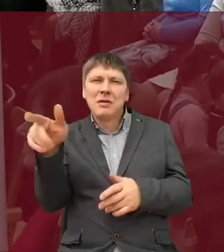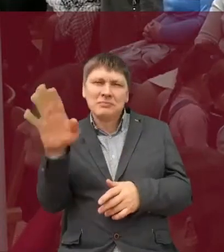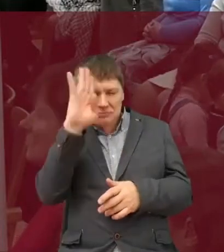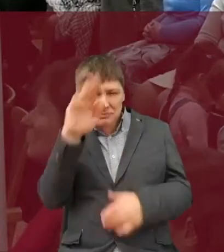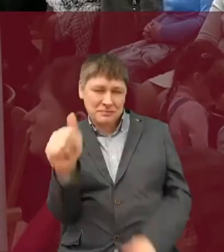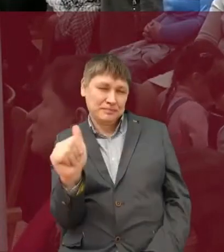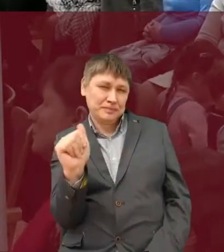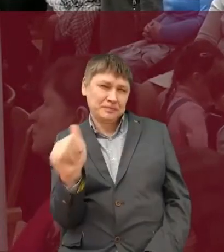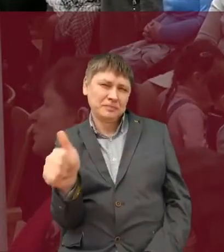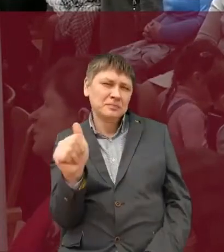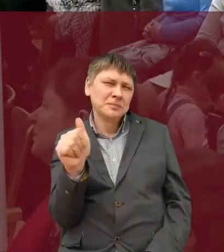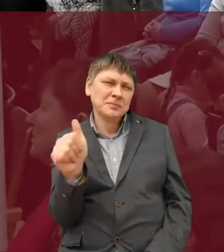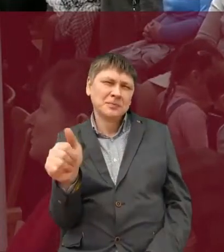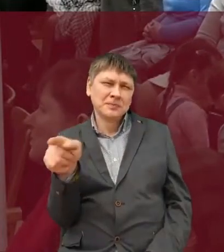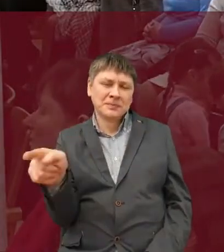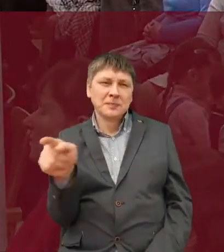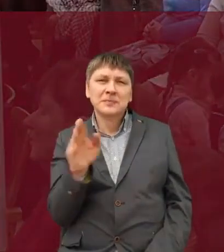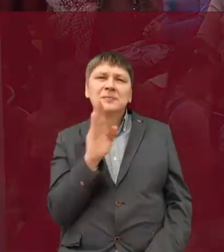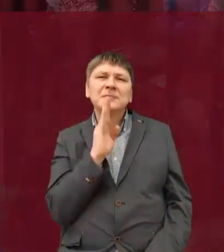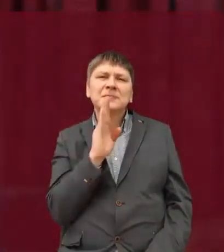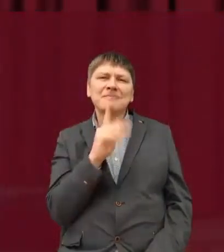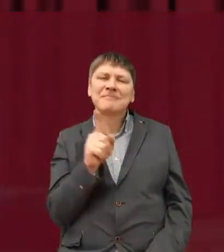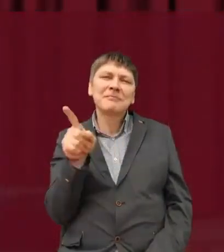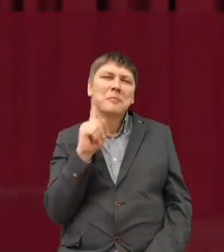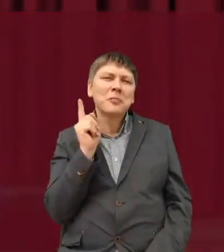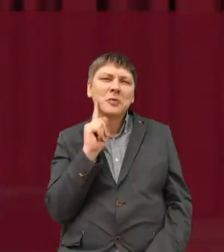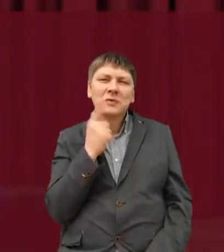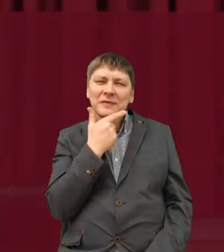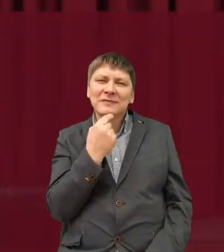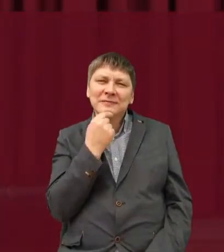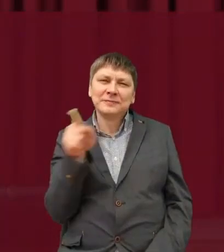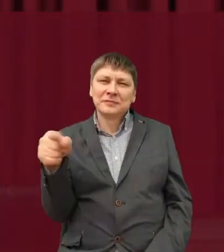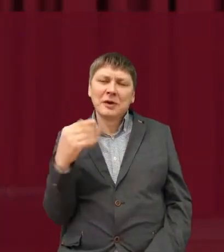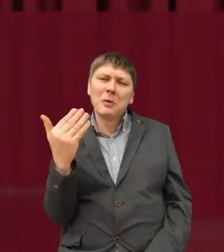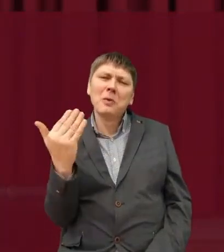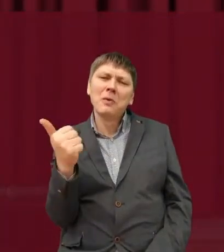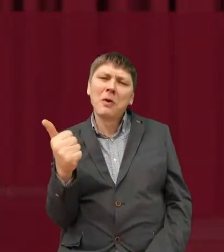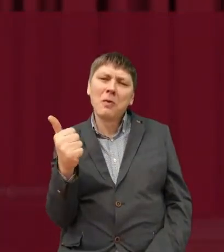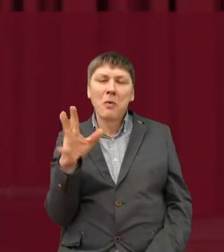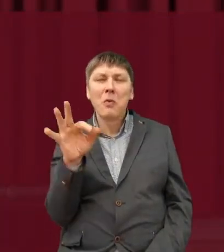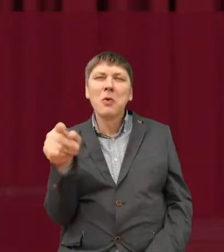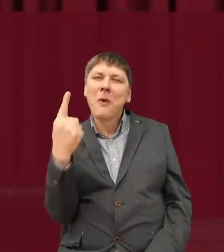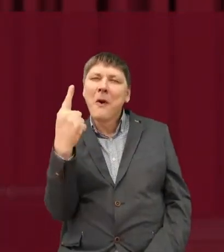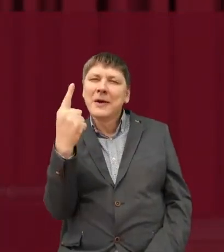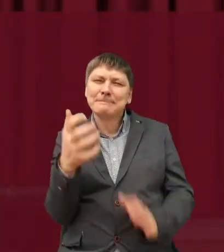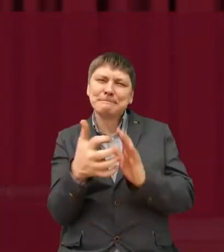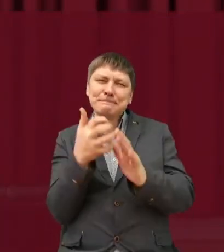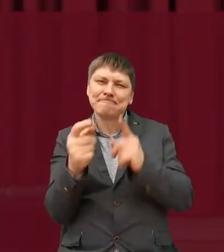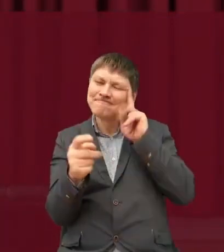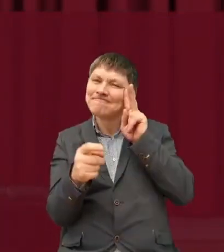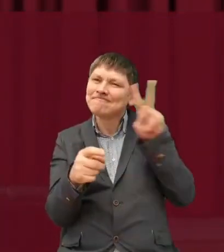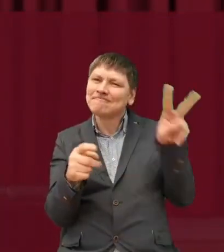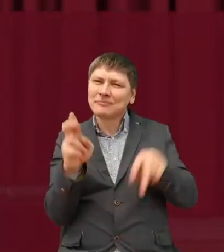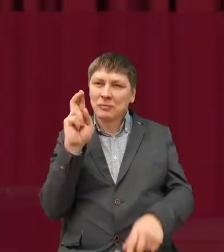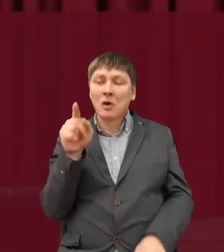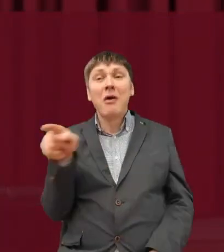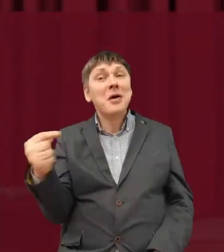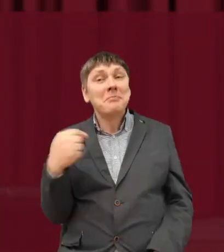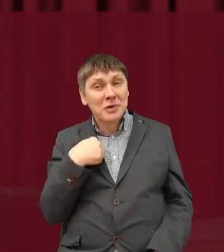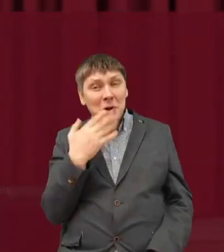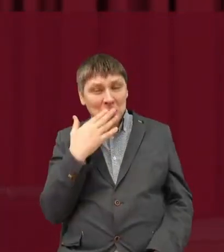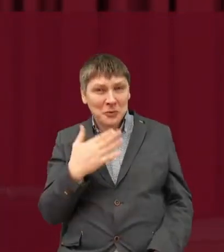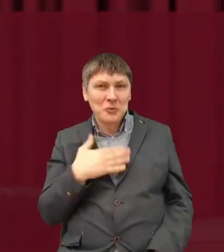молодой человек какая хорошая молодая девушка один минус Они не знают Бога А так он любит меня